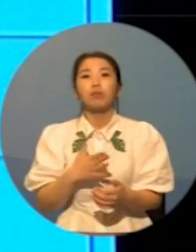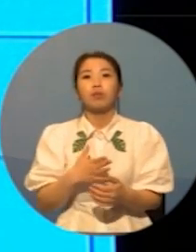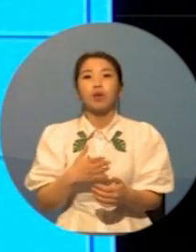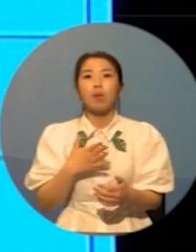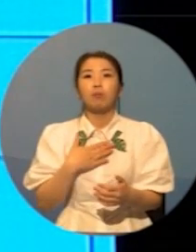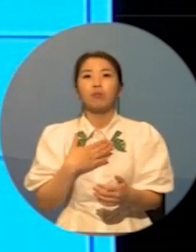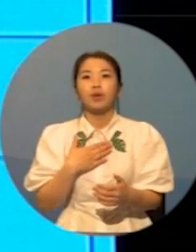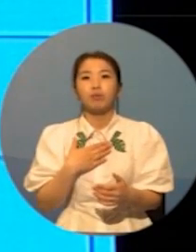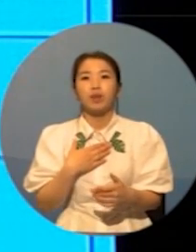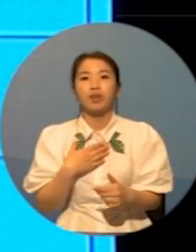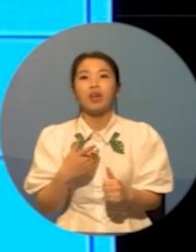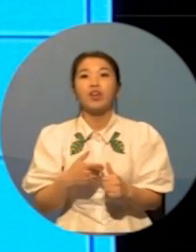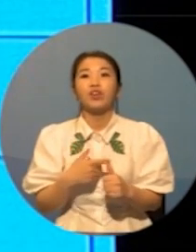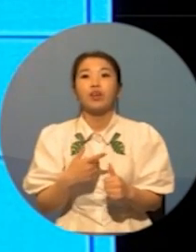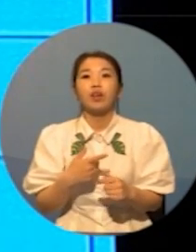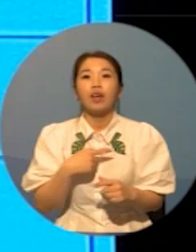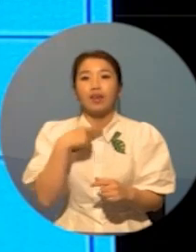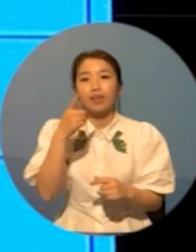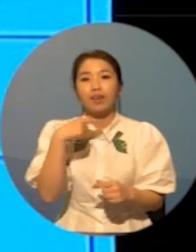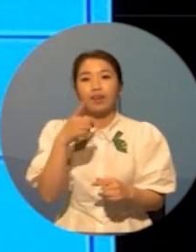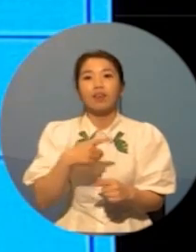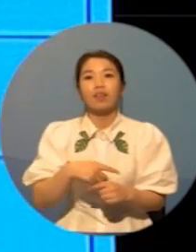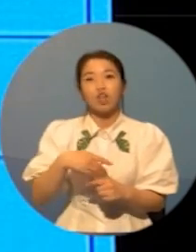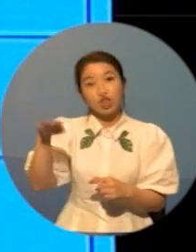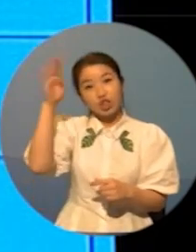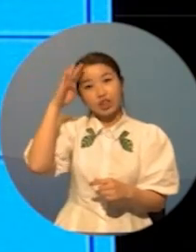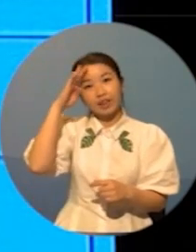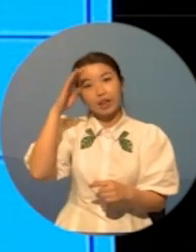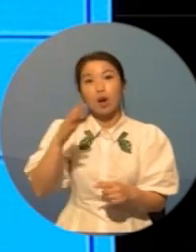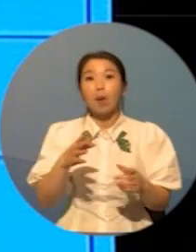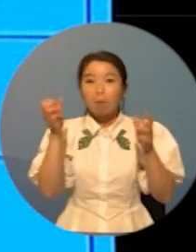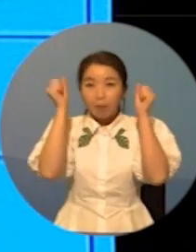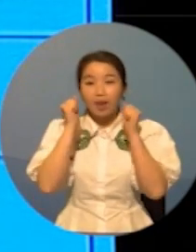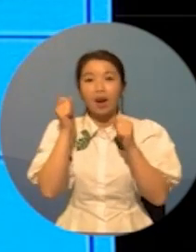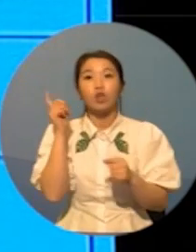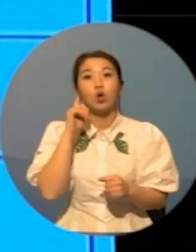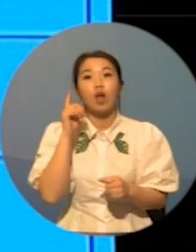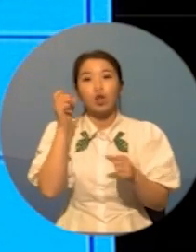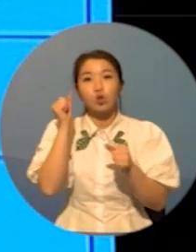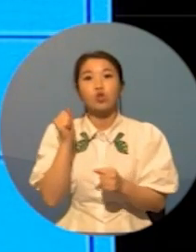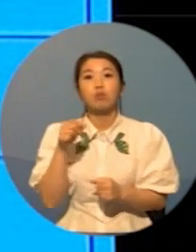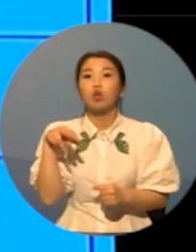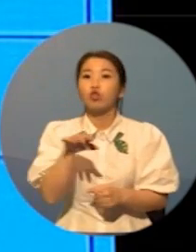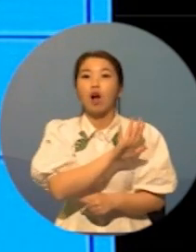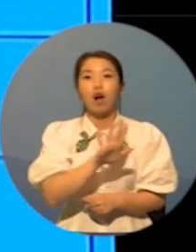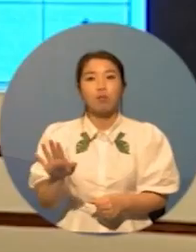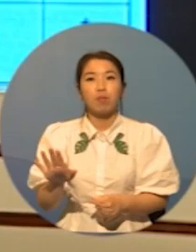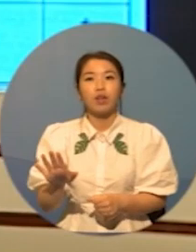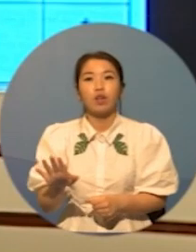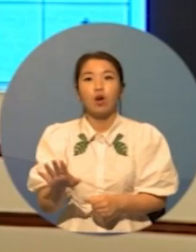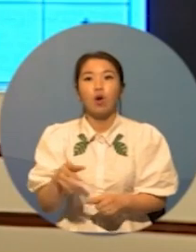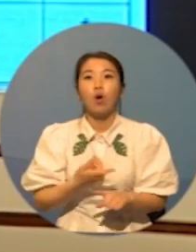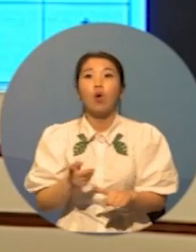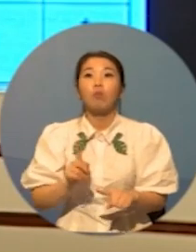Малахайының құлағын түсірмей жүре алмайды. Сөзінде түсірмей жүре алмайды сөзі. Бұл хал